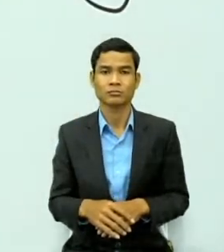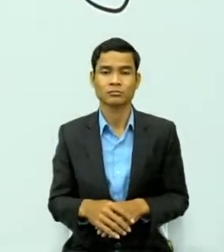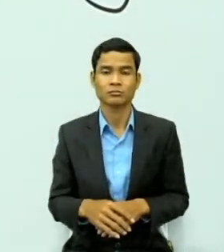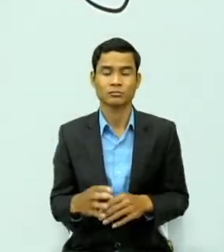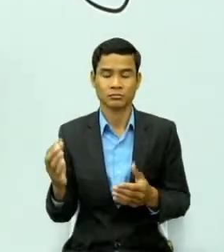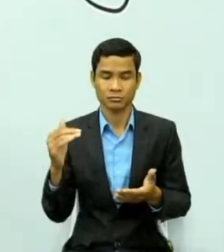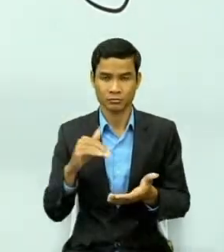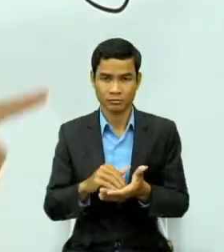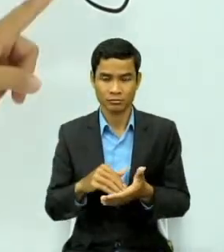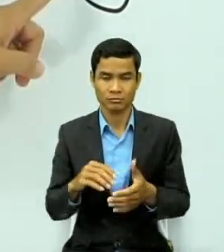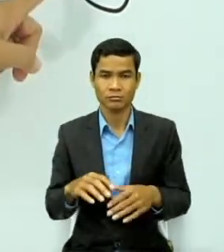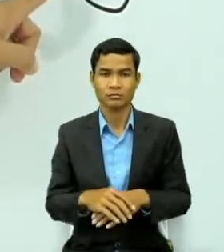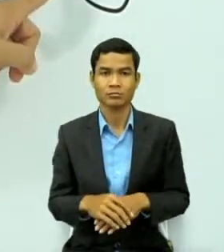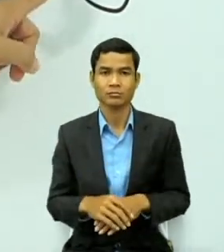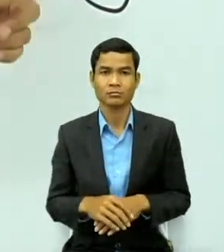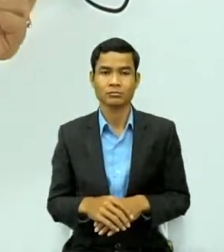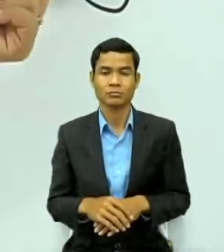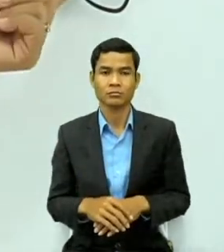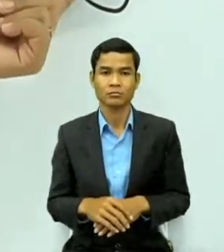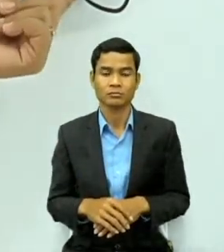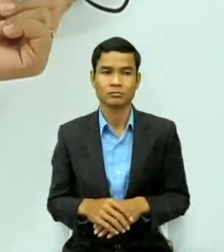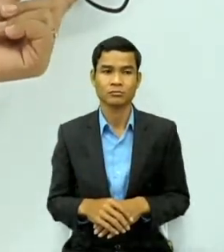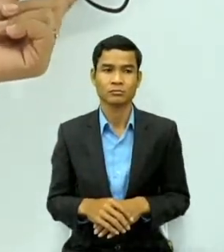ម្ដងទៀត